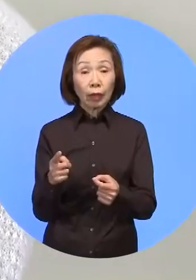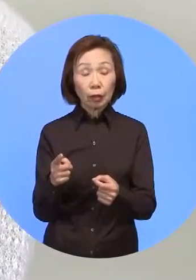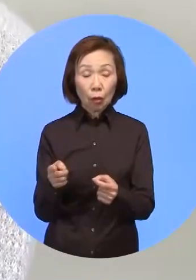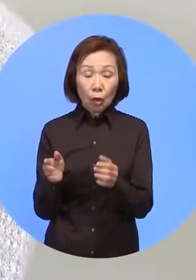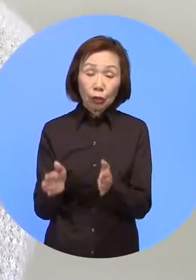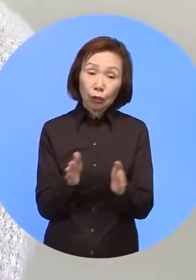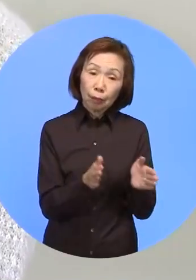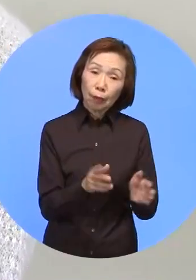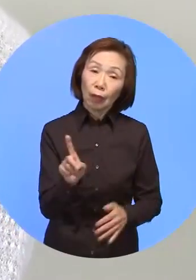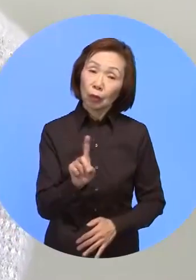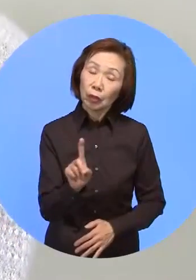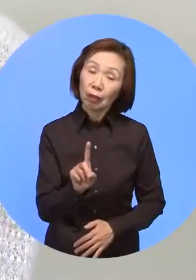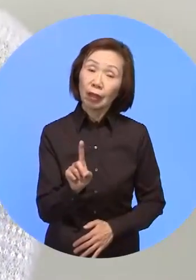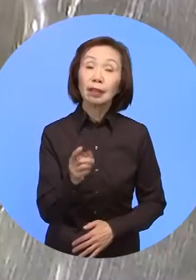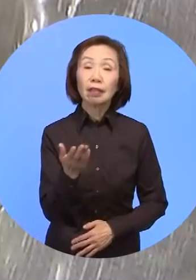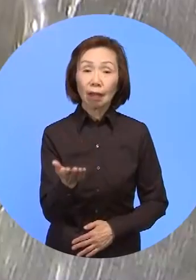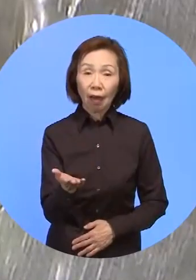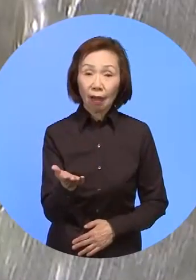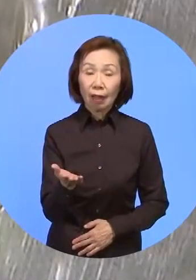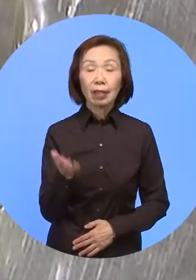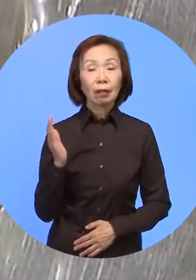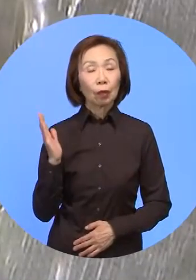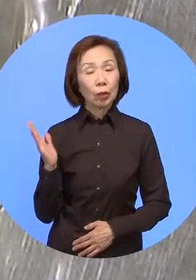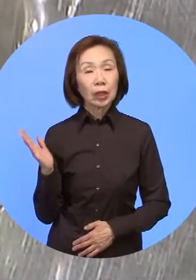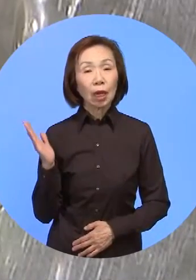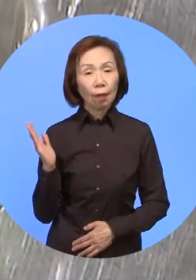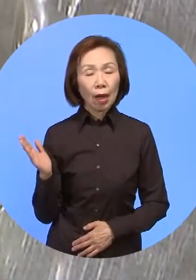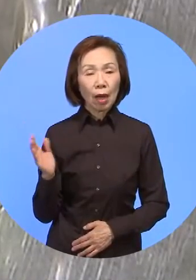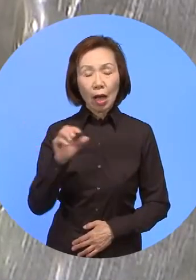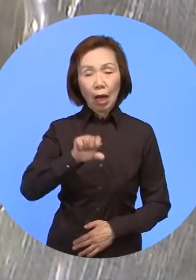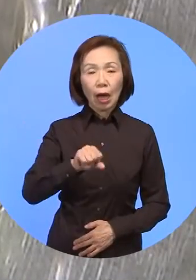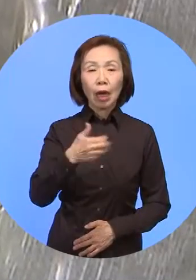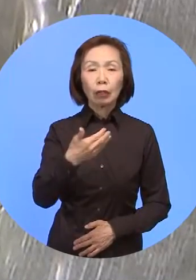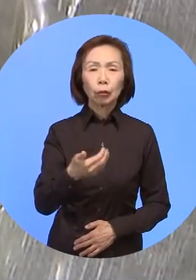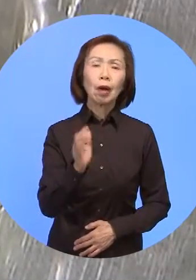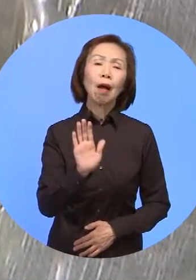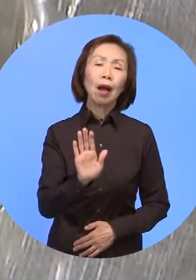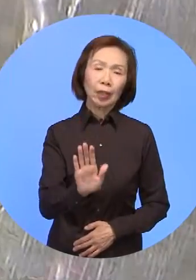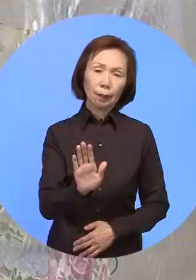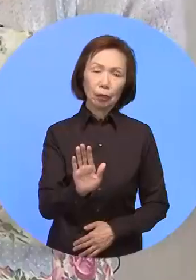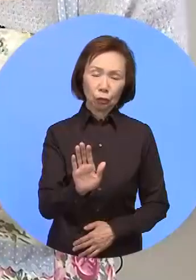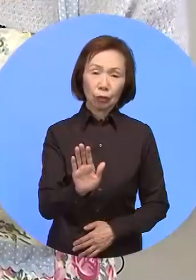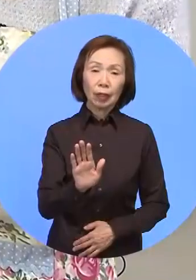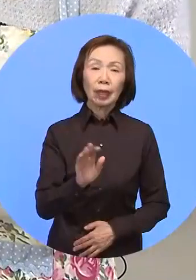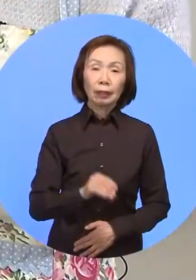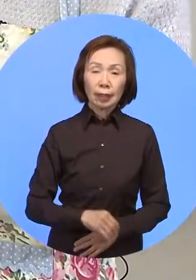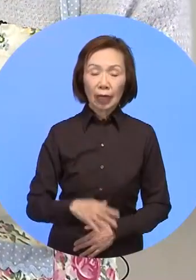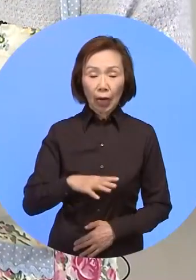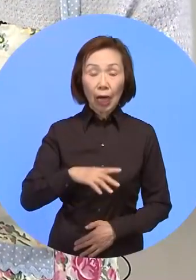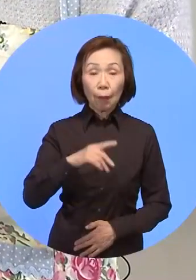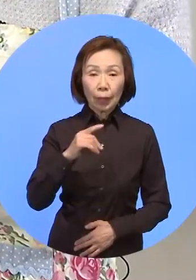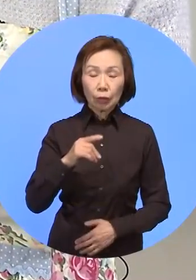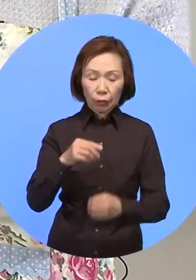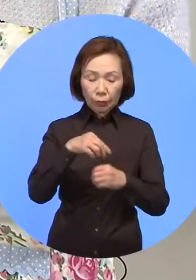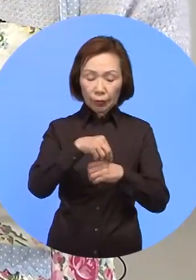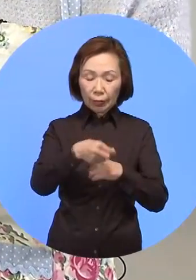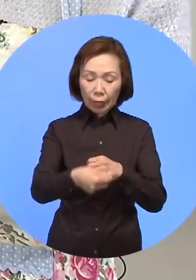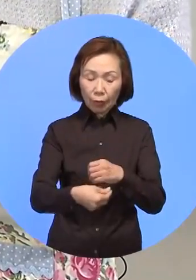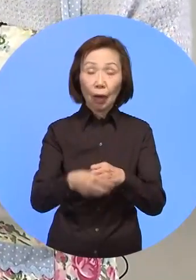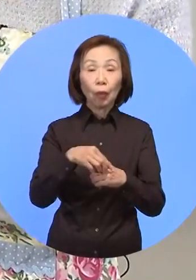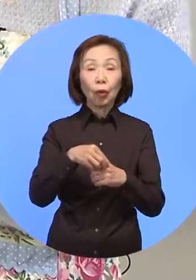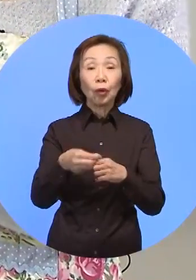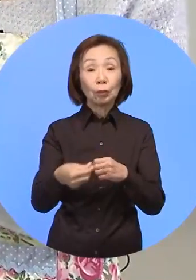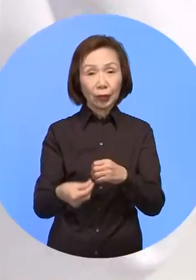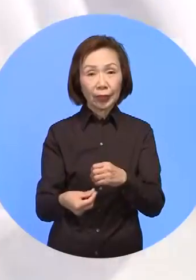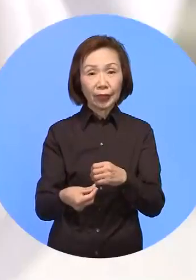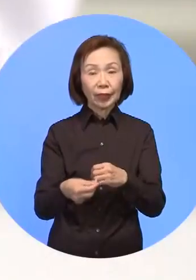どのように下準備したらいいですか？ すいたくわいはアクがちょっと強いんです。ですのでまずは皮を剥いていき